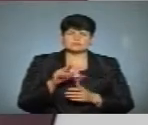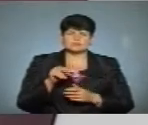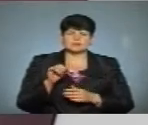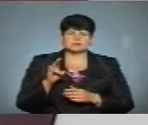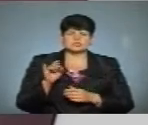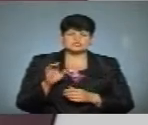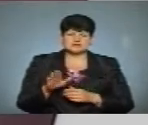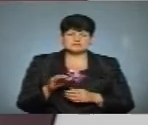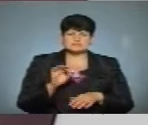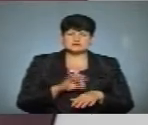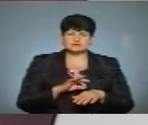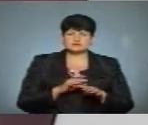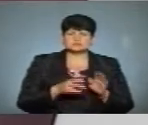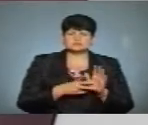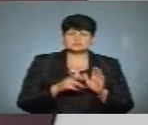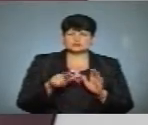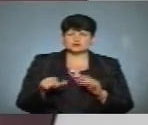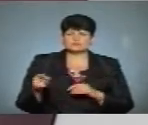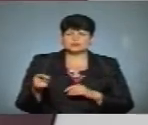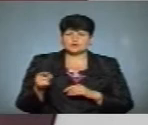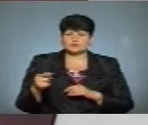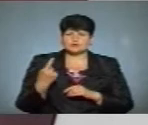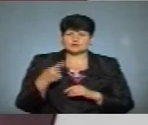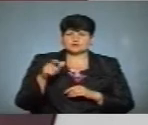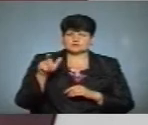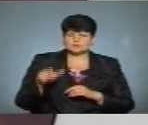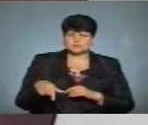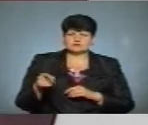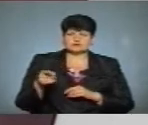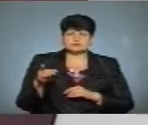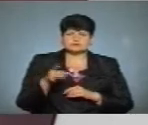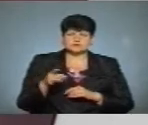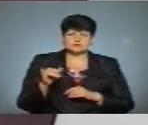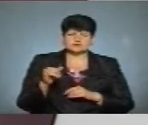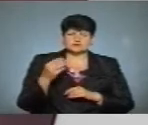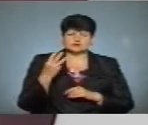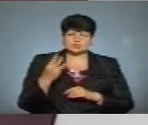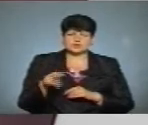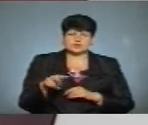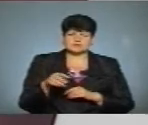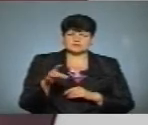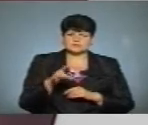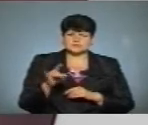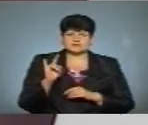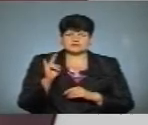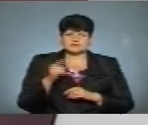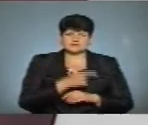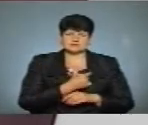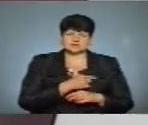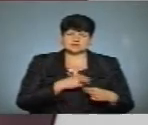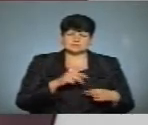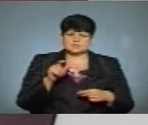словами, захворіли 7 людей у Тернополі, 1 особа в Тернопільському районі і 3 у Лановецькому. Серед них дитина і медичний